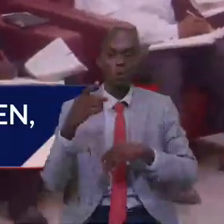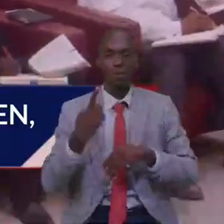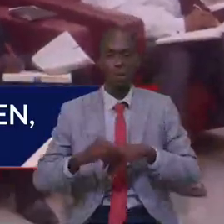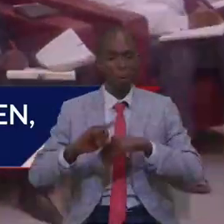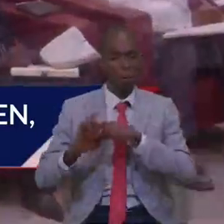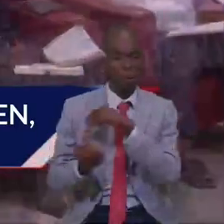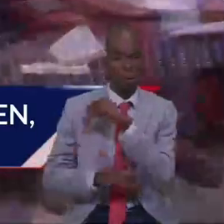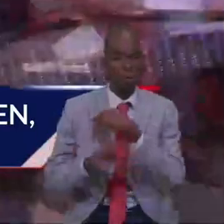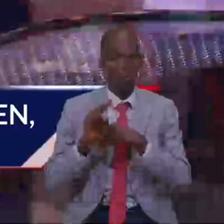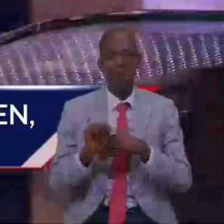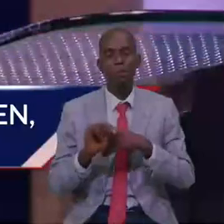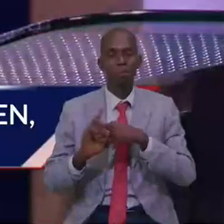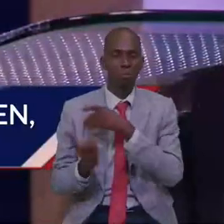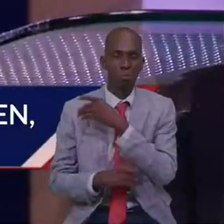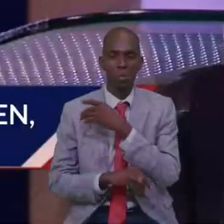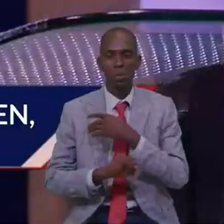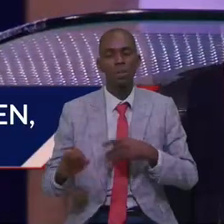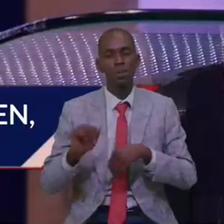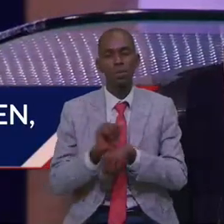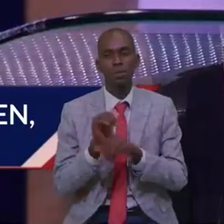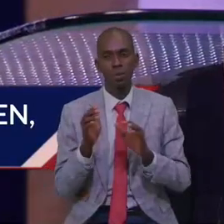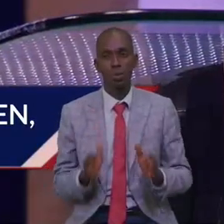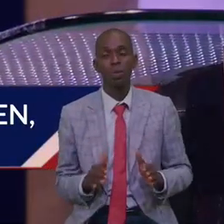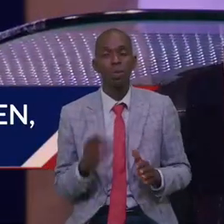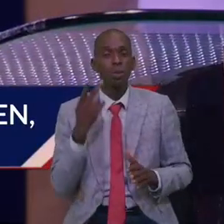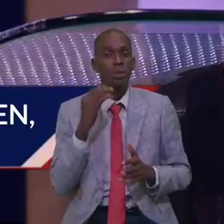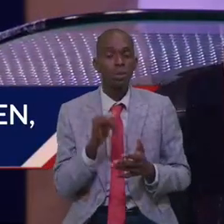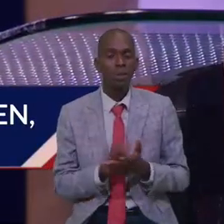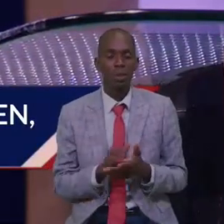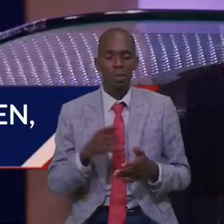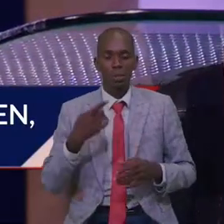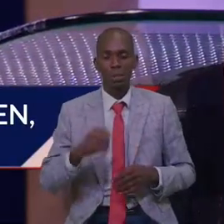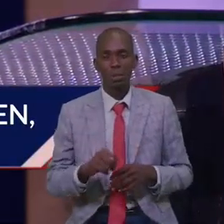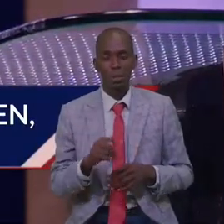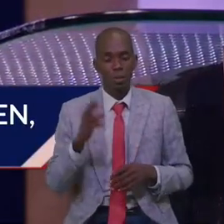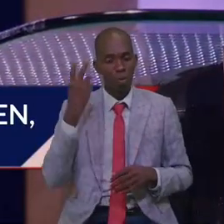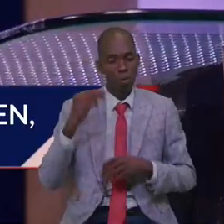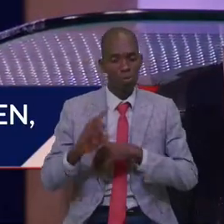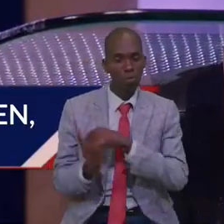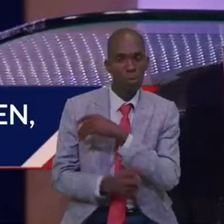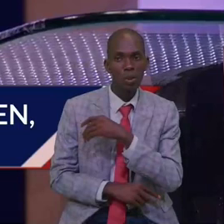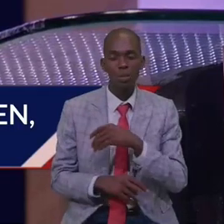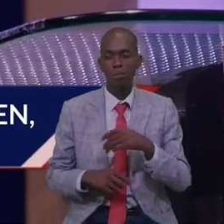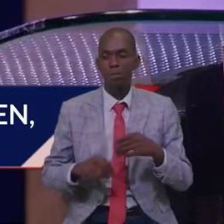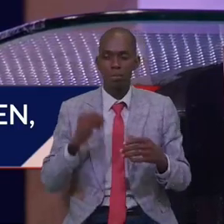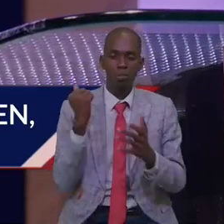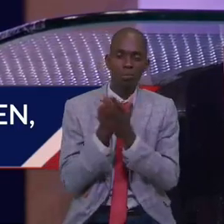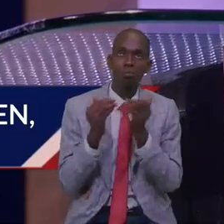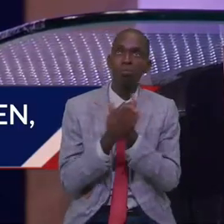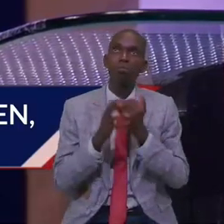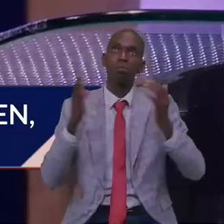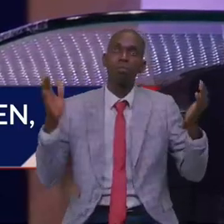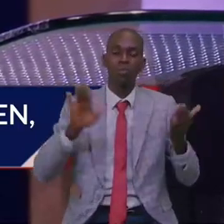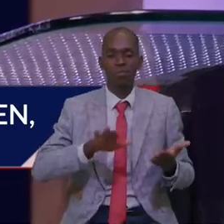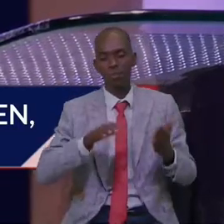sauveur. Alors, la pierre frappée, il était frappé, il était écrasé, tué, crucifié, il était mort pour